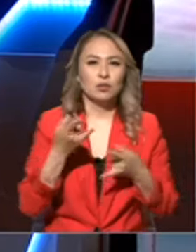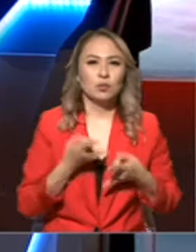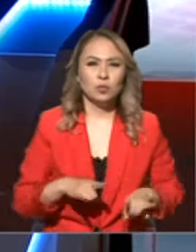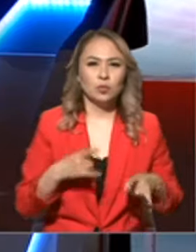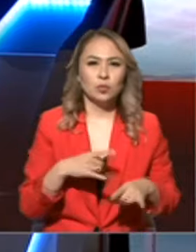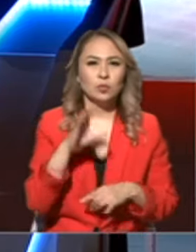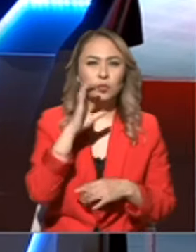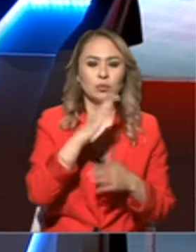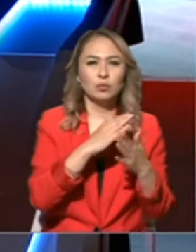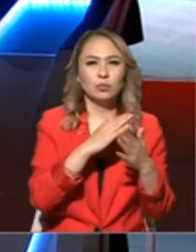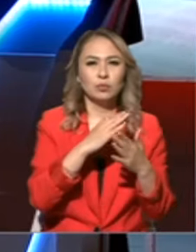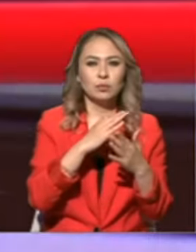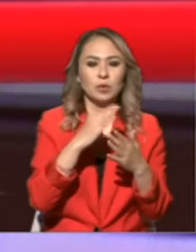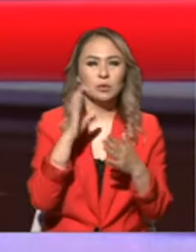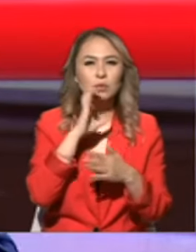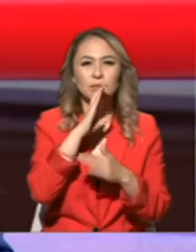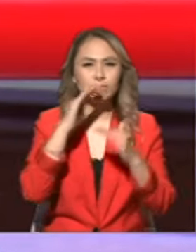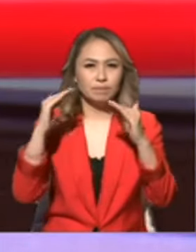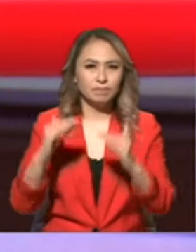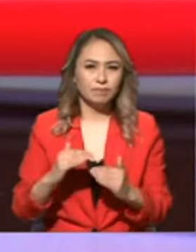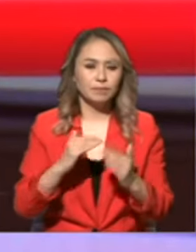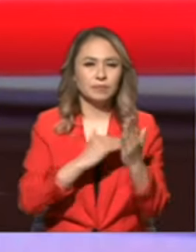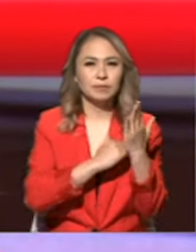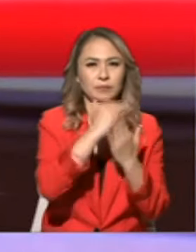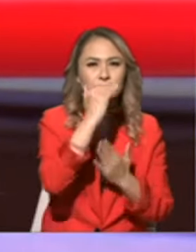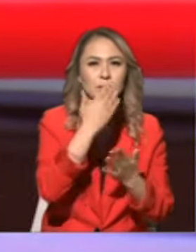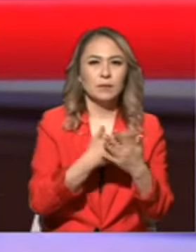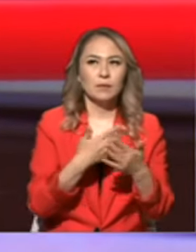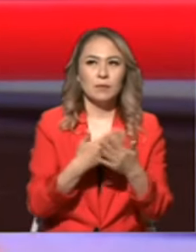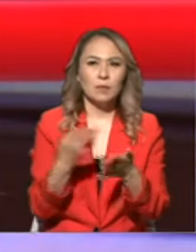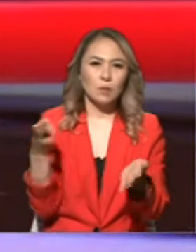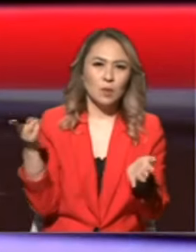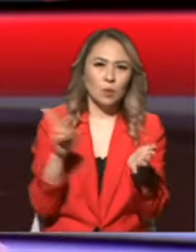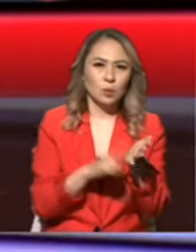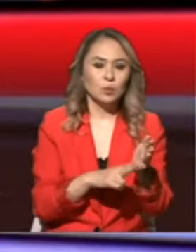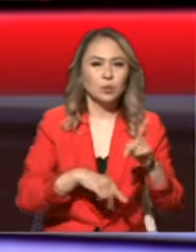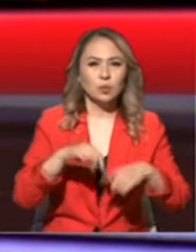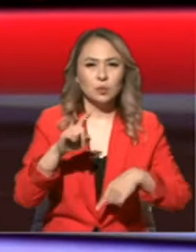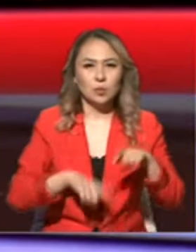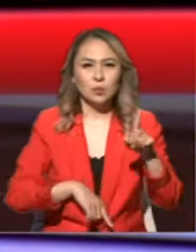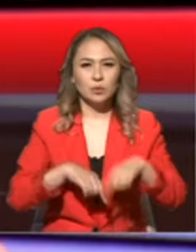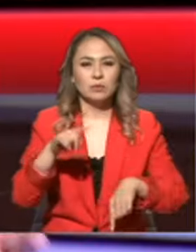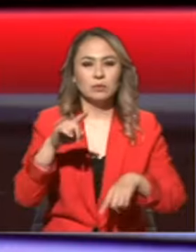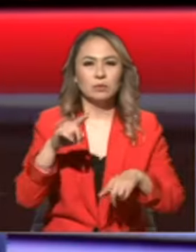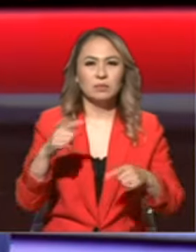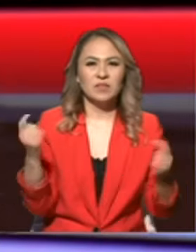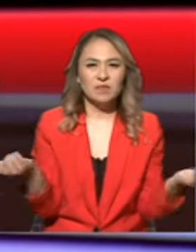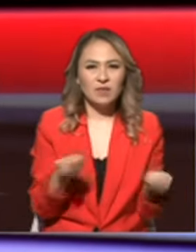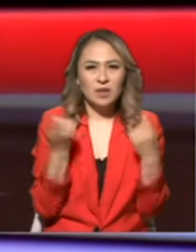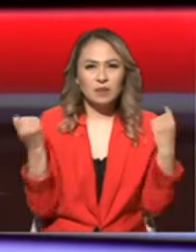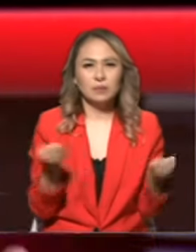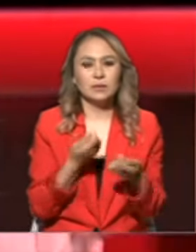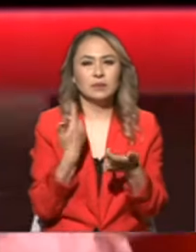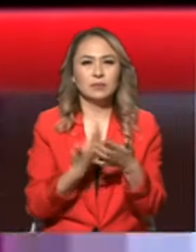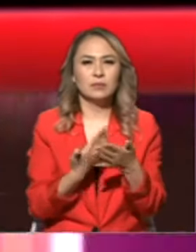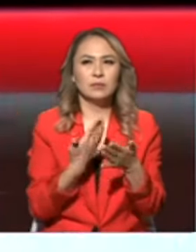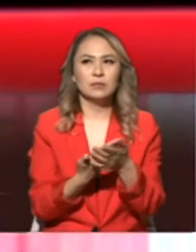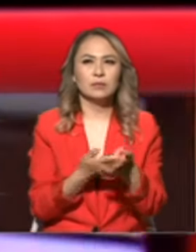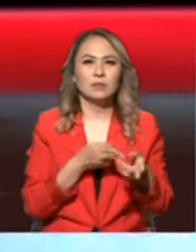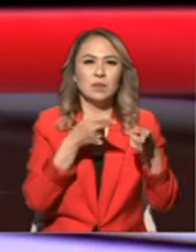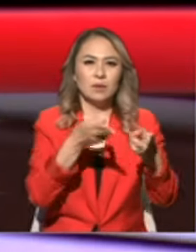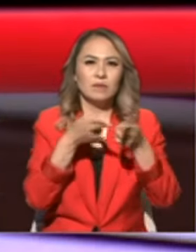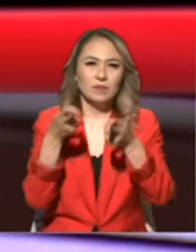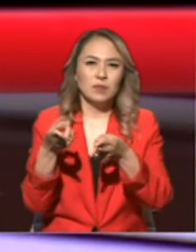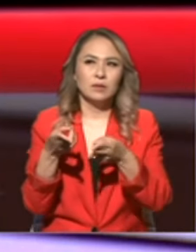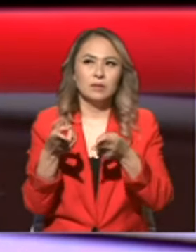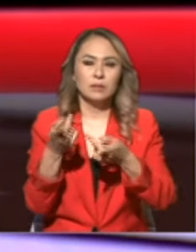көрсеткіші солтүстіктен жоғары. Енді жарайды, оңтүстіктен көшкен қазақтар туған туысы бар, тойға барады, жаңағы өзінің